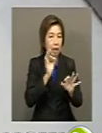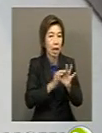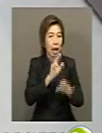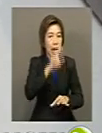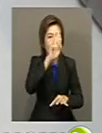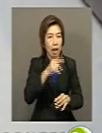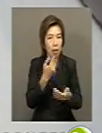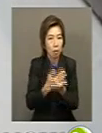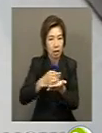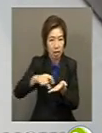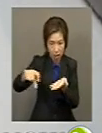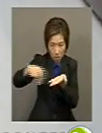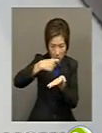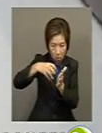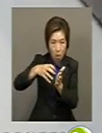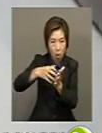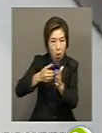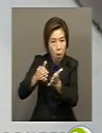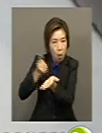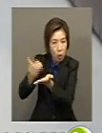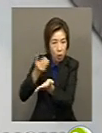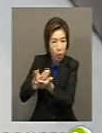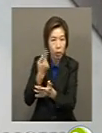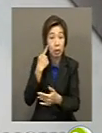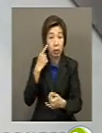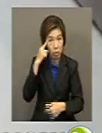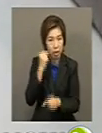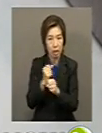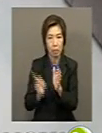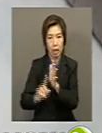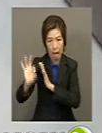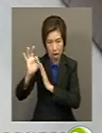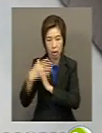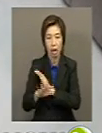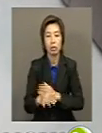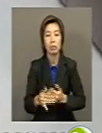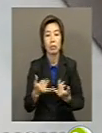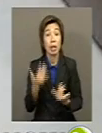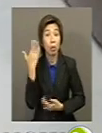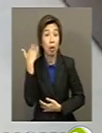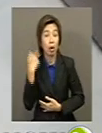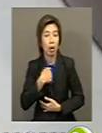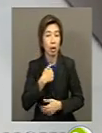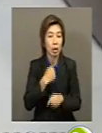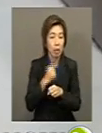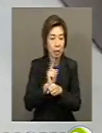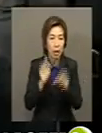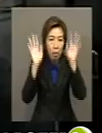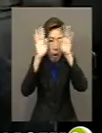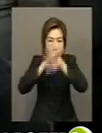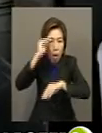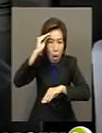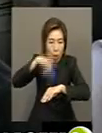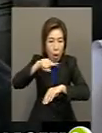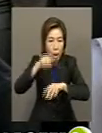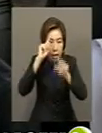นะฮะความเสียหายประมาณ3ล้านกว่าบาททำแบบนี้ฮะคือจะหลอกลวงเมื่อก่อนเนี่ยเขาสวมรอยเป็นผู้บริการเว็บไ